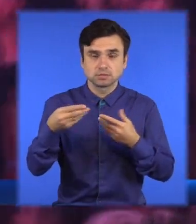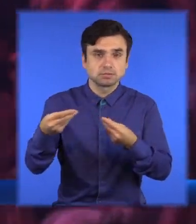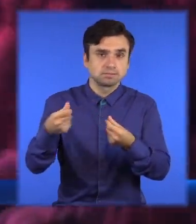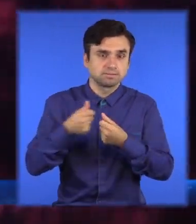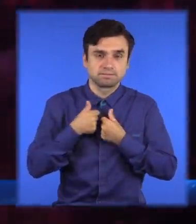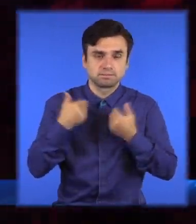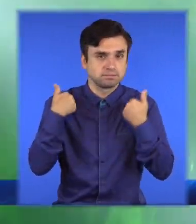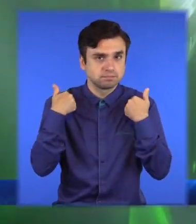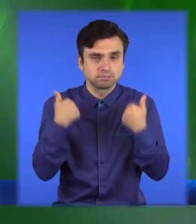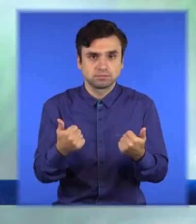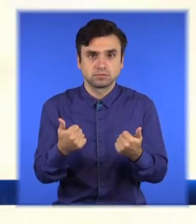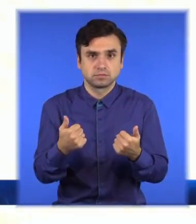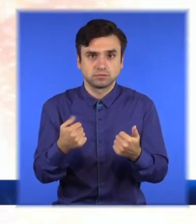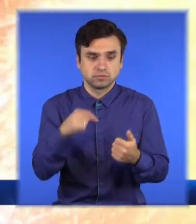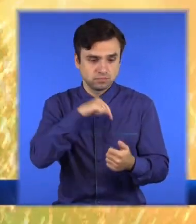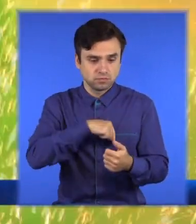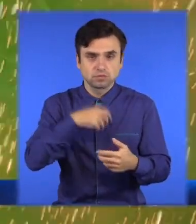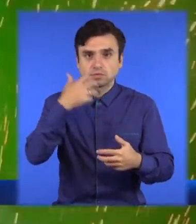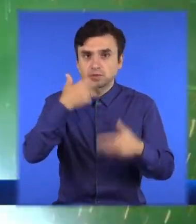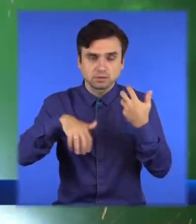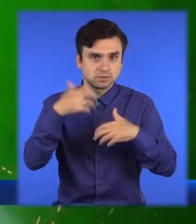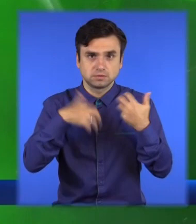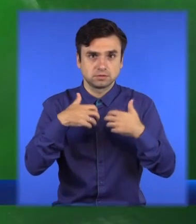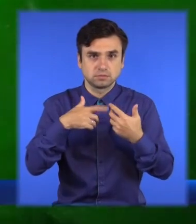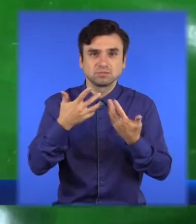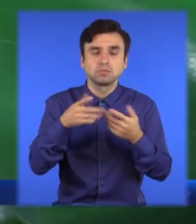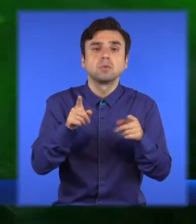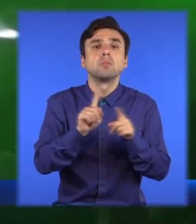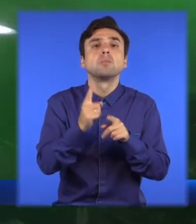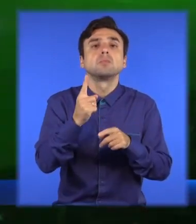не тільки композиції з нового альбому, а й уже вивчені на пам'ять хіти.